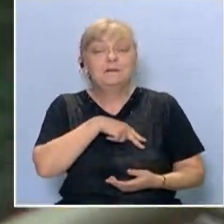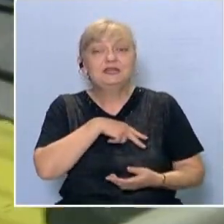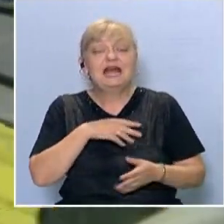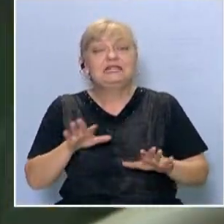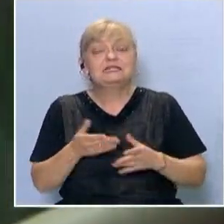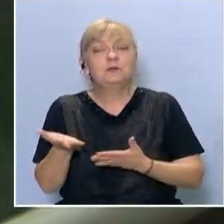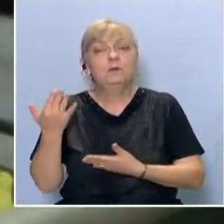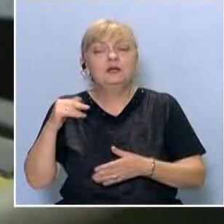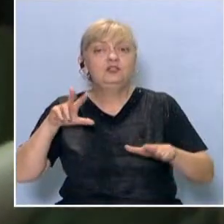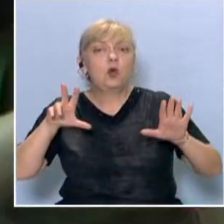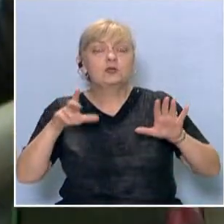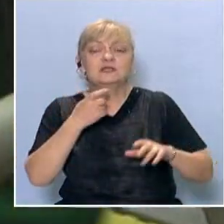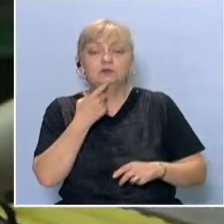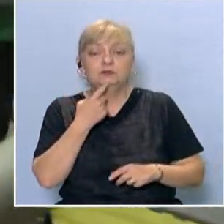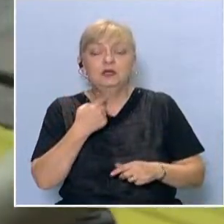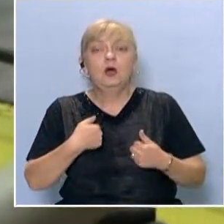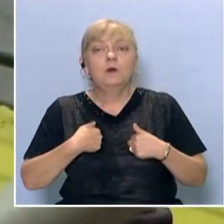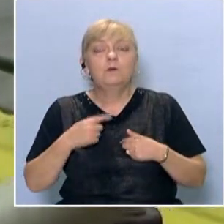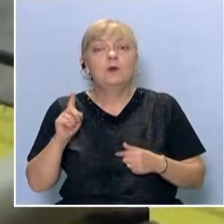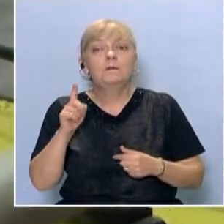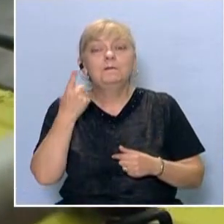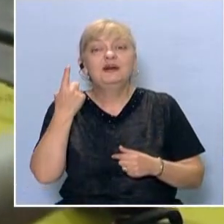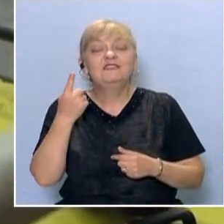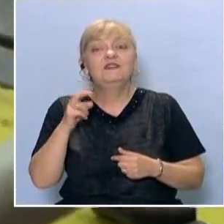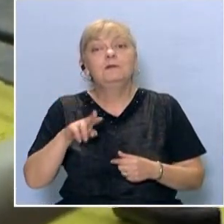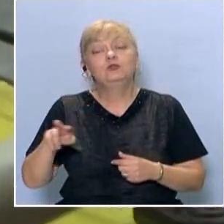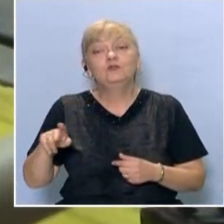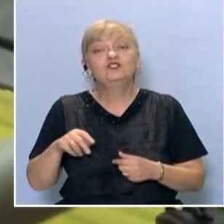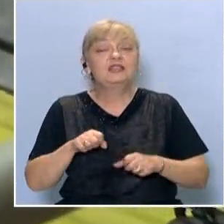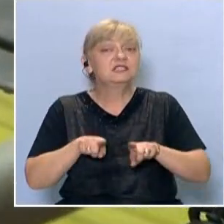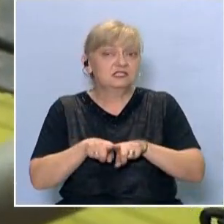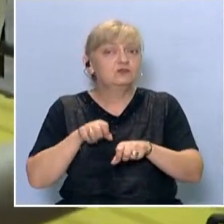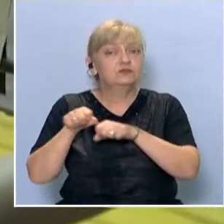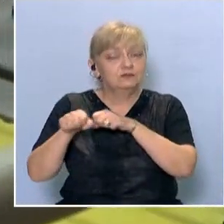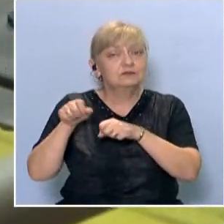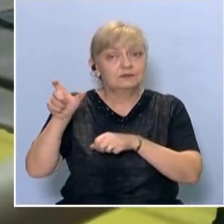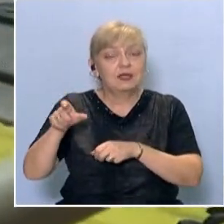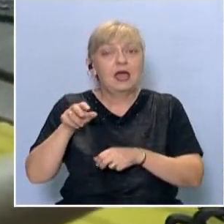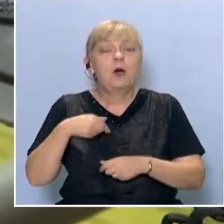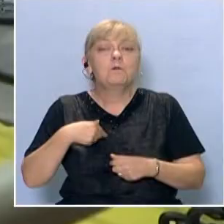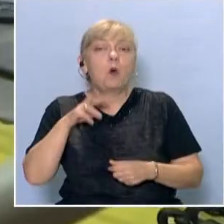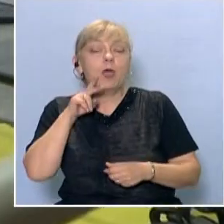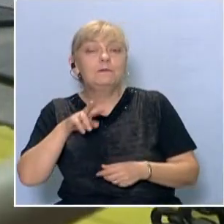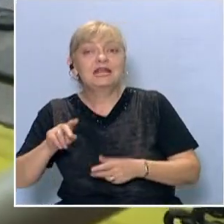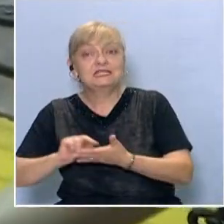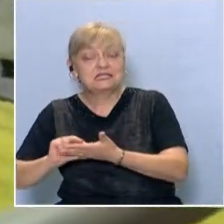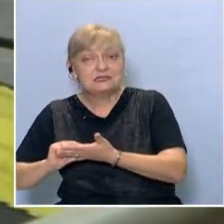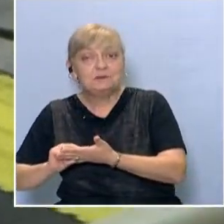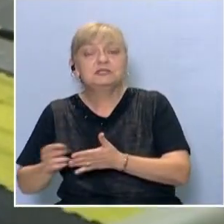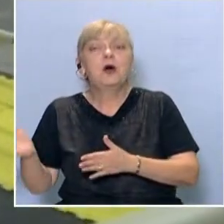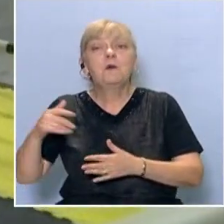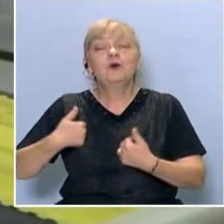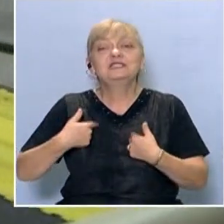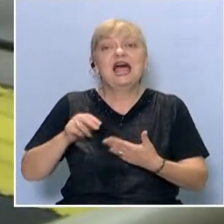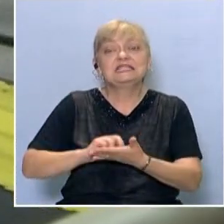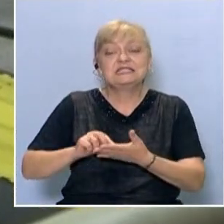години. Тръгнал от семейството ми, тъй като първият братовчет беше кикбоксер на времето. Брат ми се записа покрай него и покрай тях и аз ми хареса този спорт.